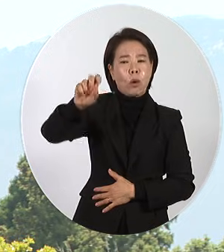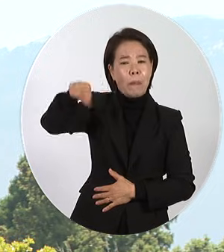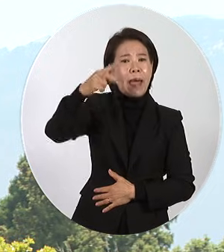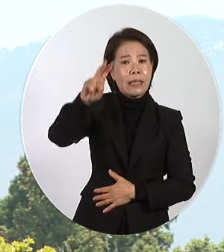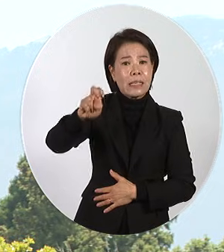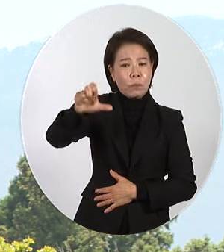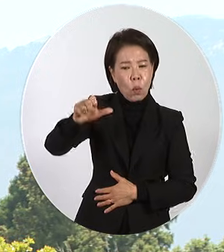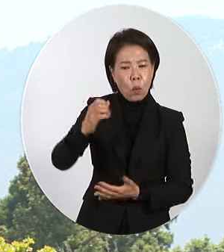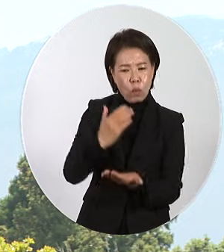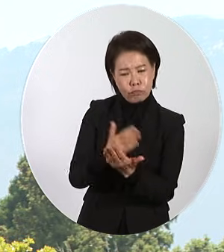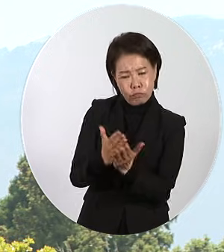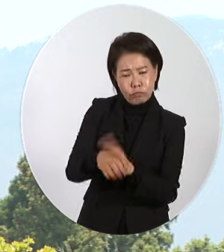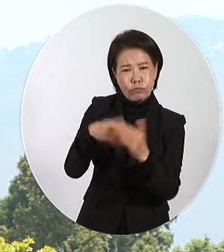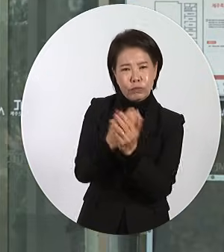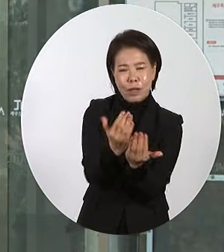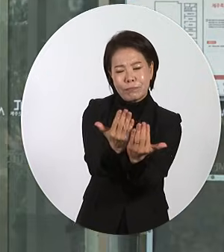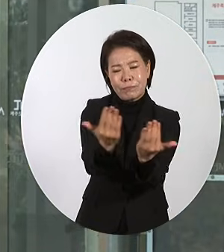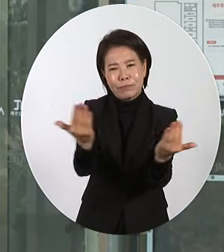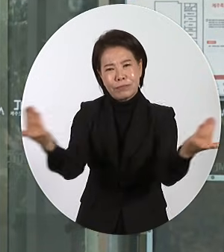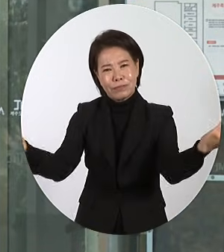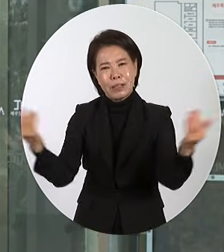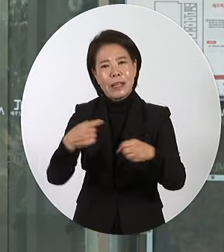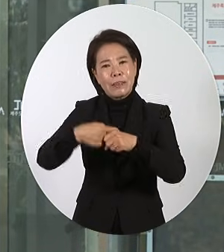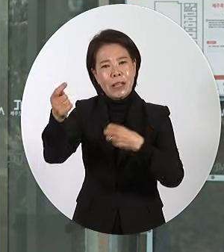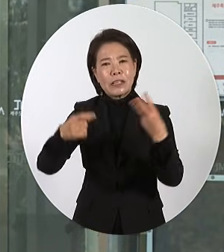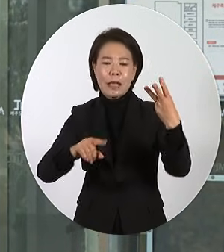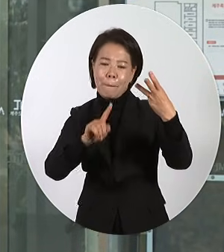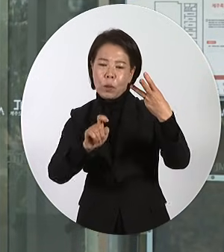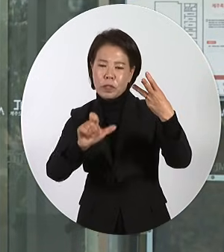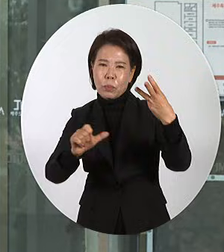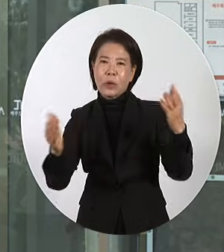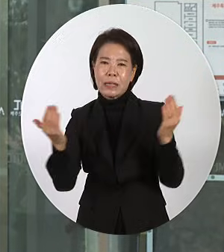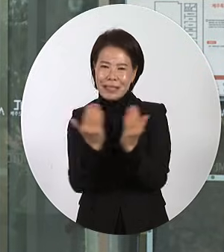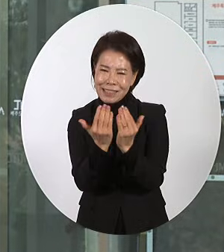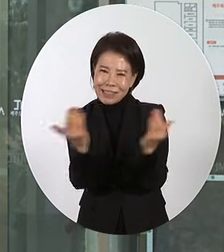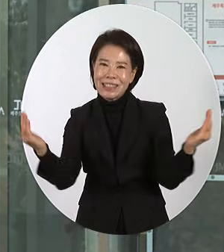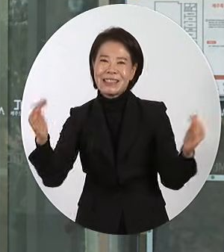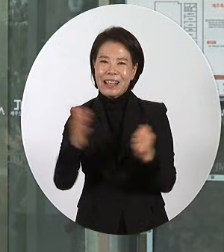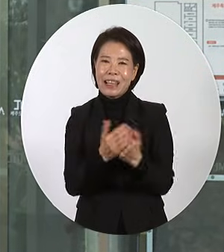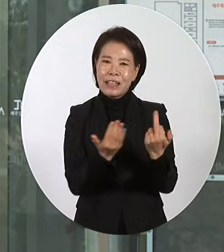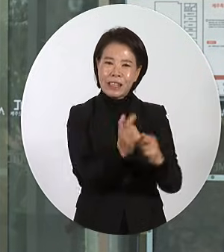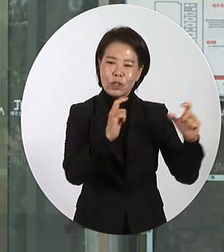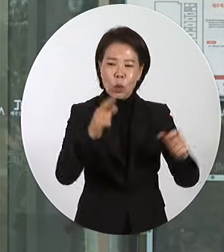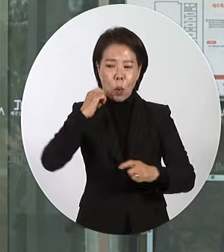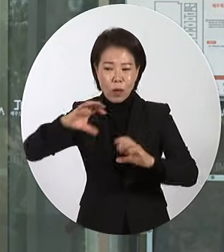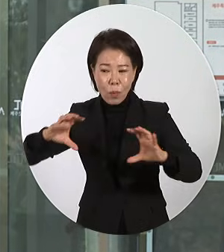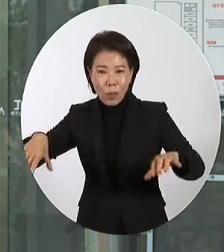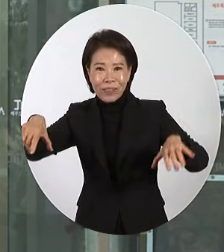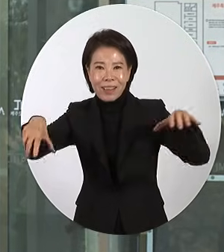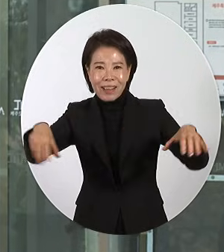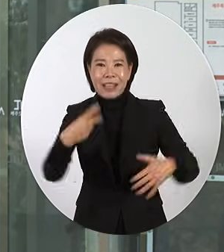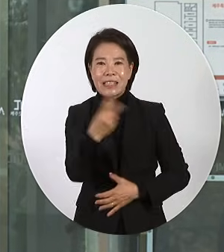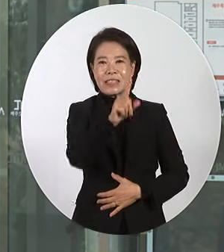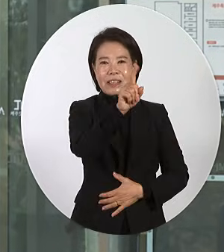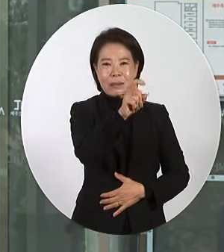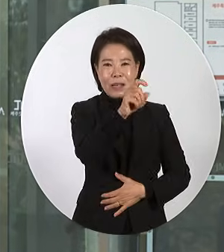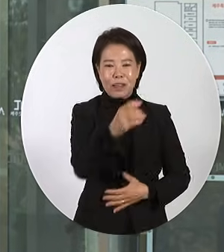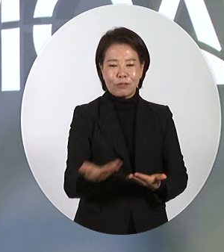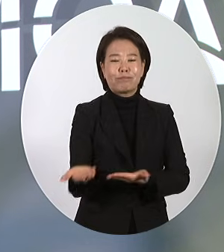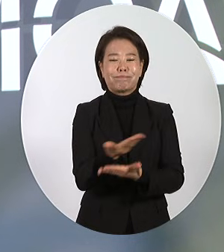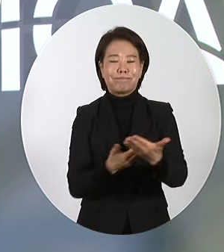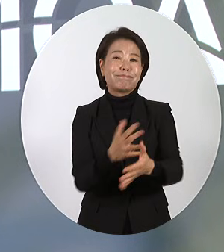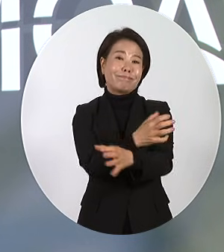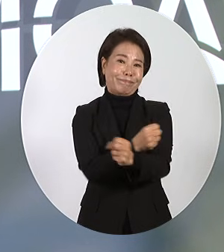선보이며 전시는 내년 3월 15일까지 이어집니다. 제주와 아오모리는 2011년